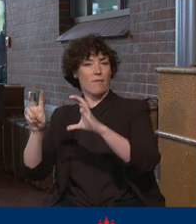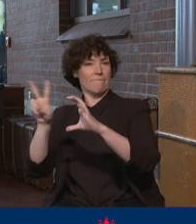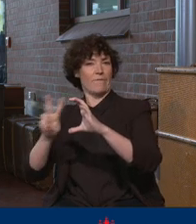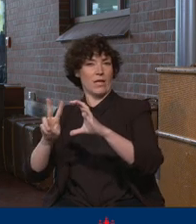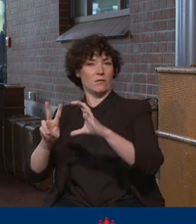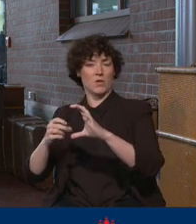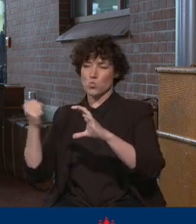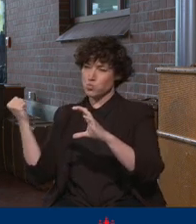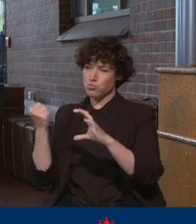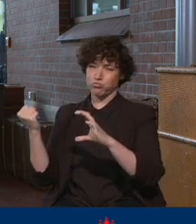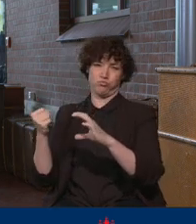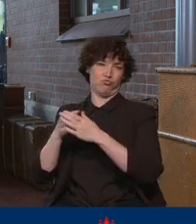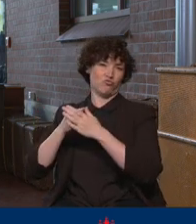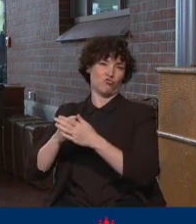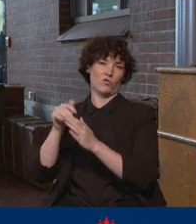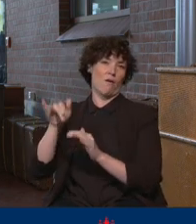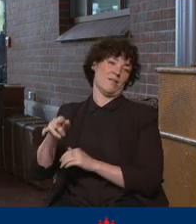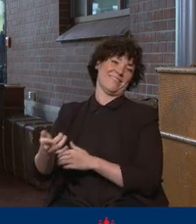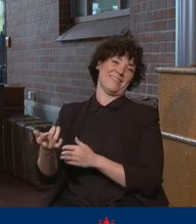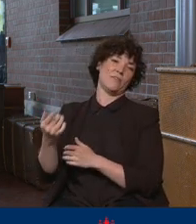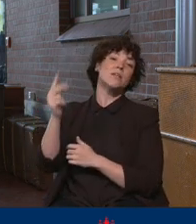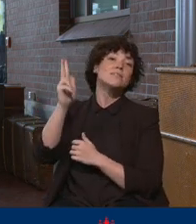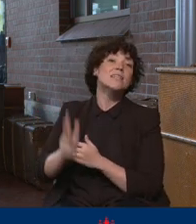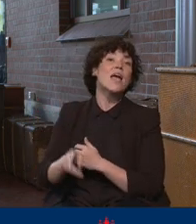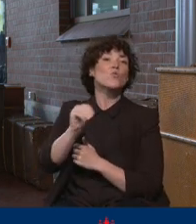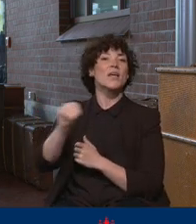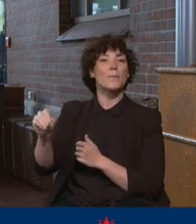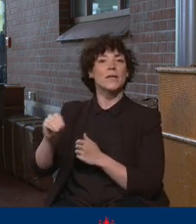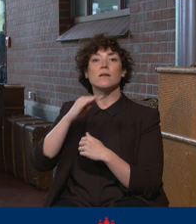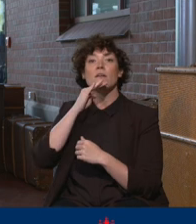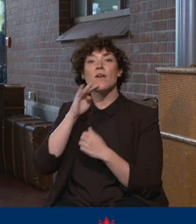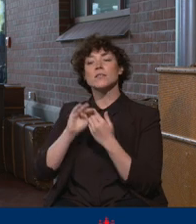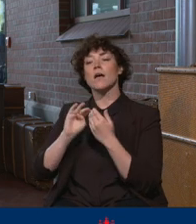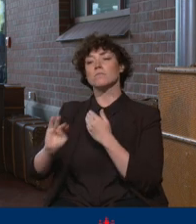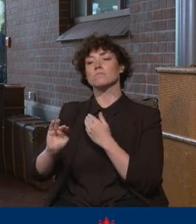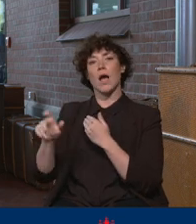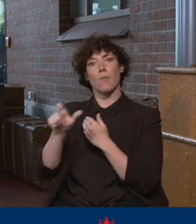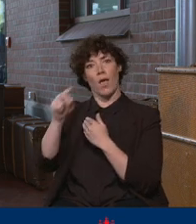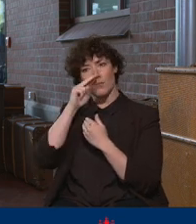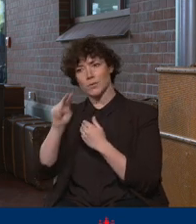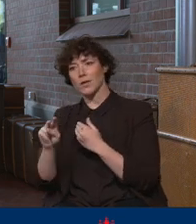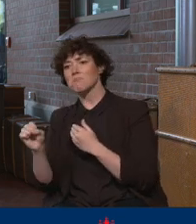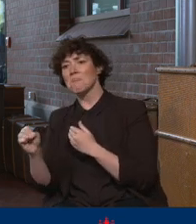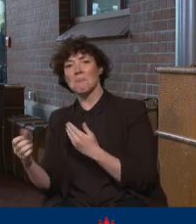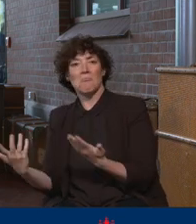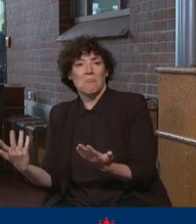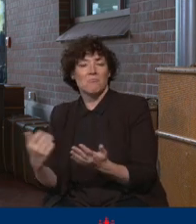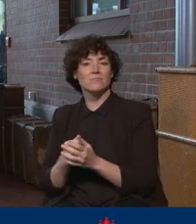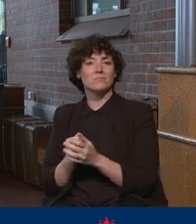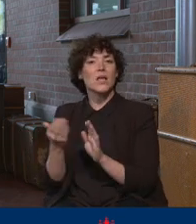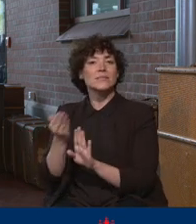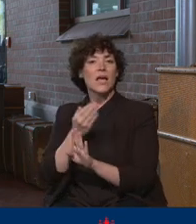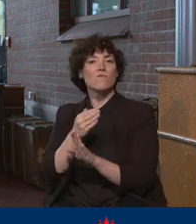300 meter vom wasser entfernt aber noch nie in die elbe geschaut davor so flächen die ihre